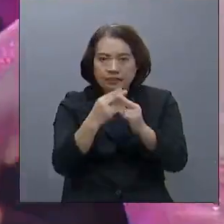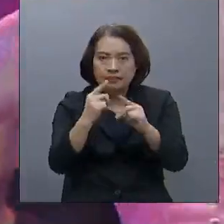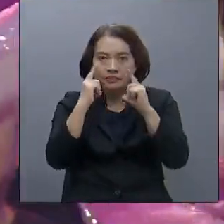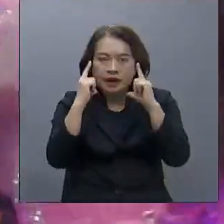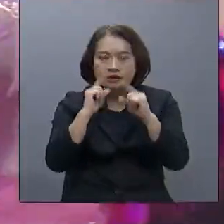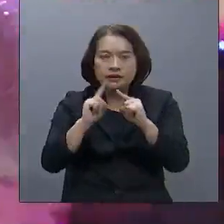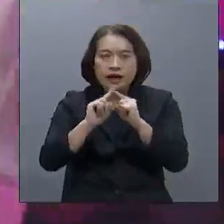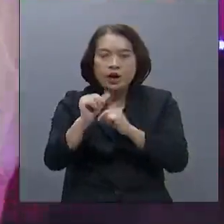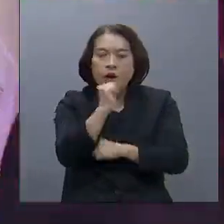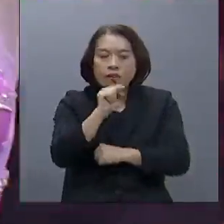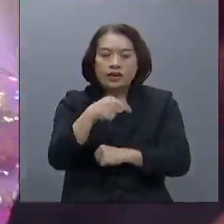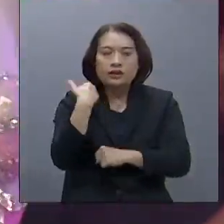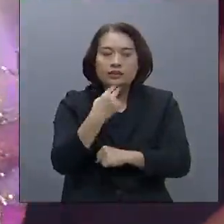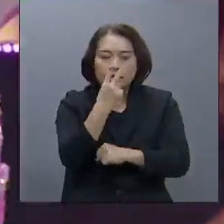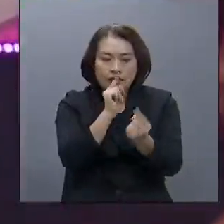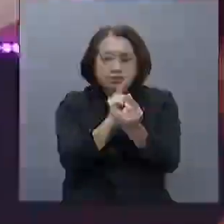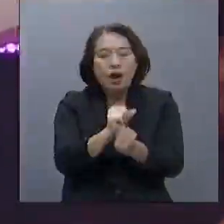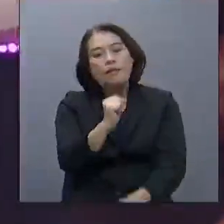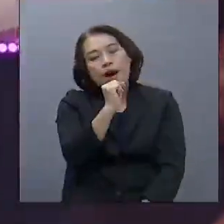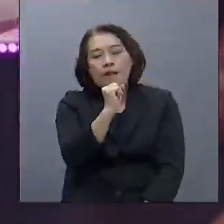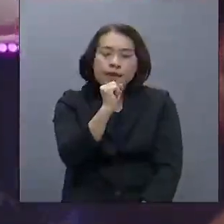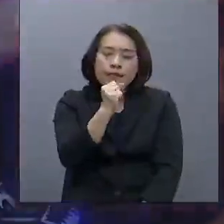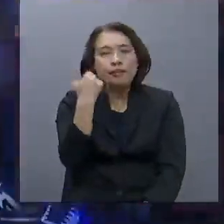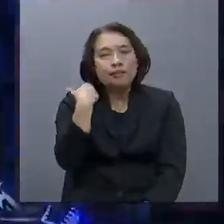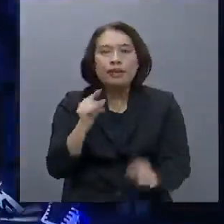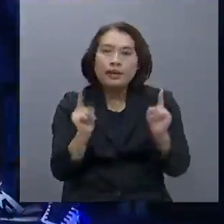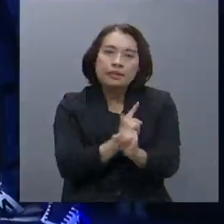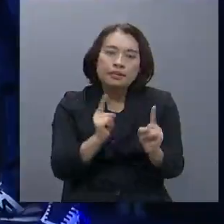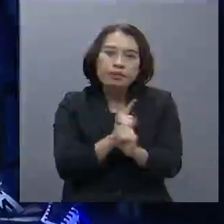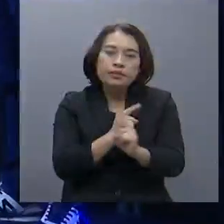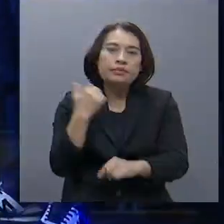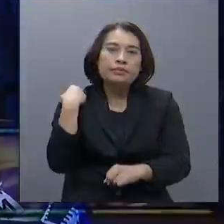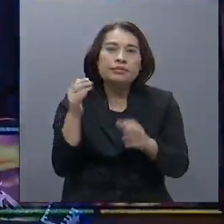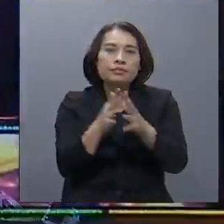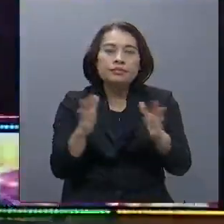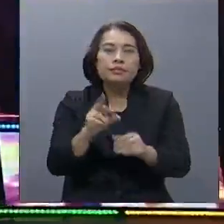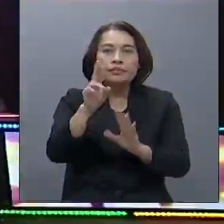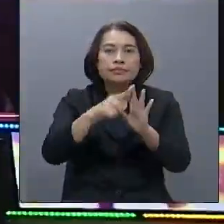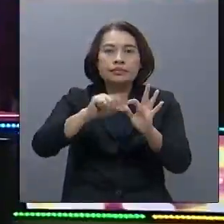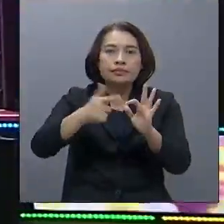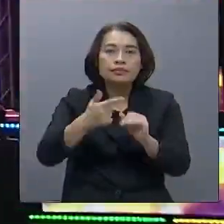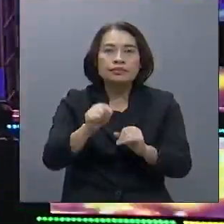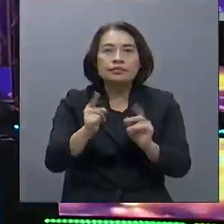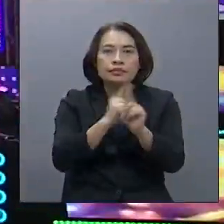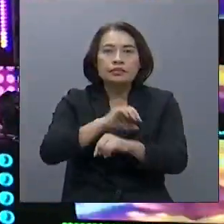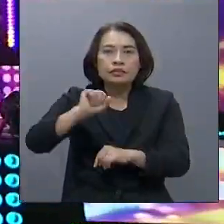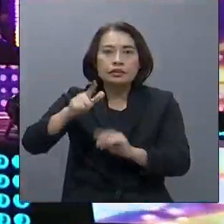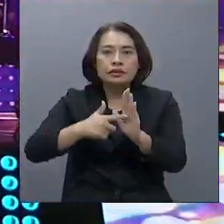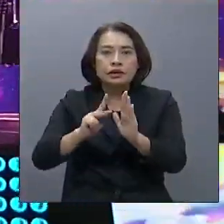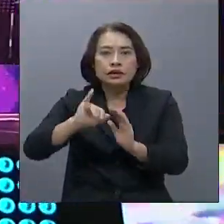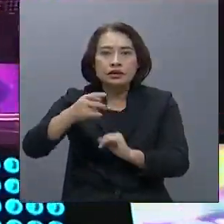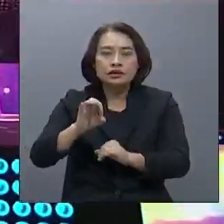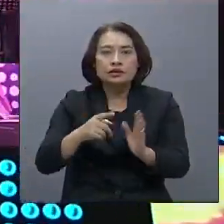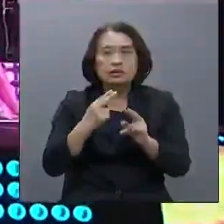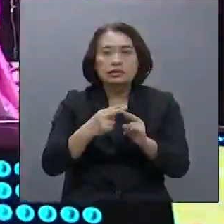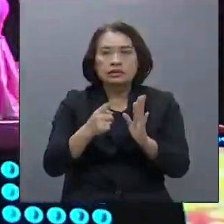จะได้เห็นศิลปินสลับจับไมค์ร้องเพลงกันแน่นเวทีไม่ว่าจะเป็นรุ่งสุริยาสลักจิตดวงจันทร์เอพจน